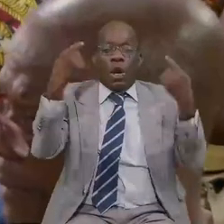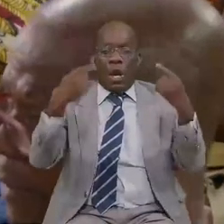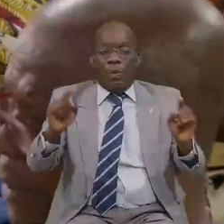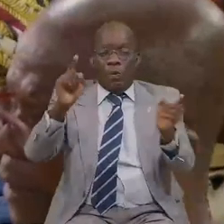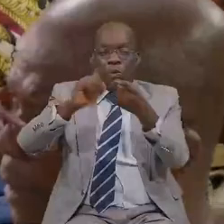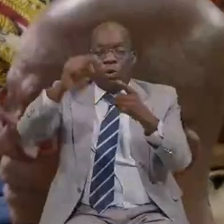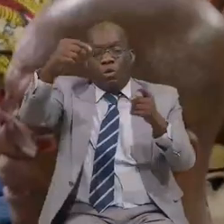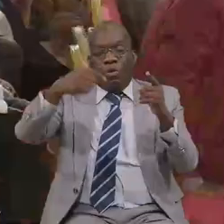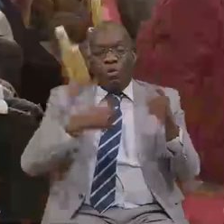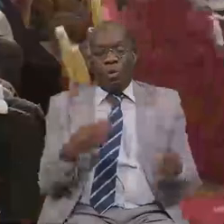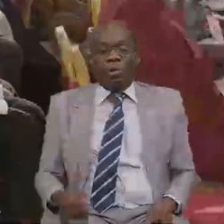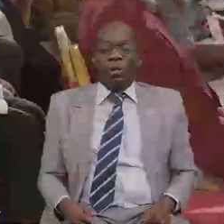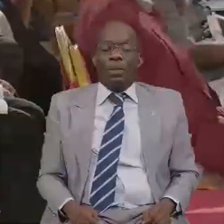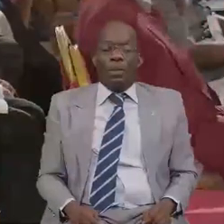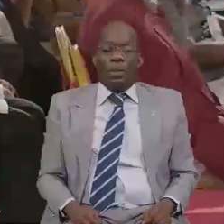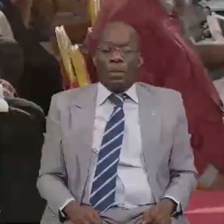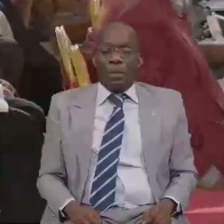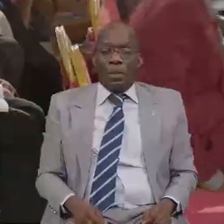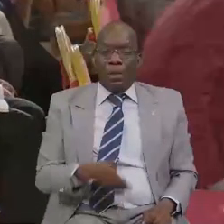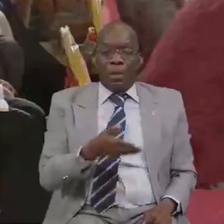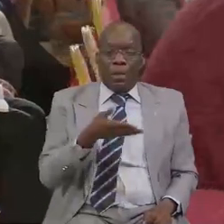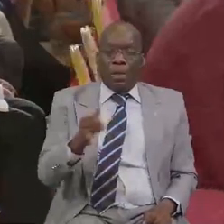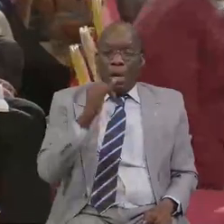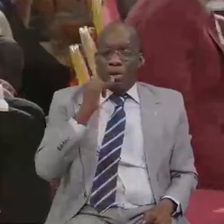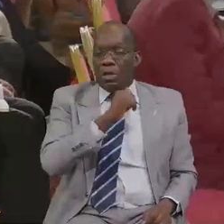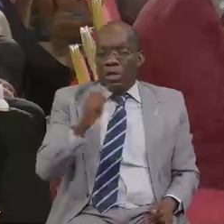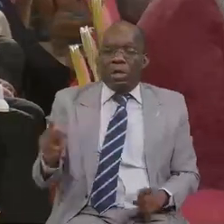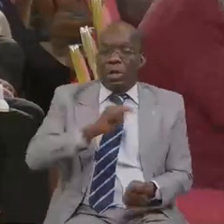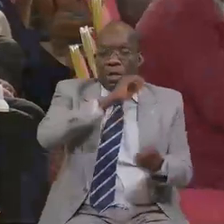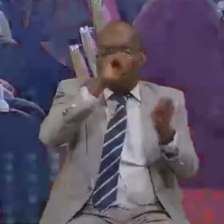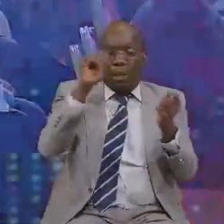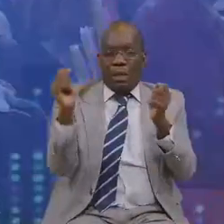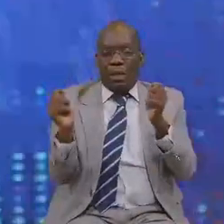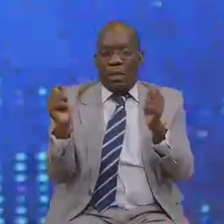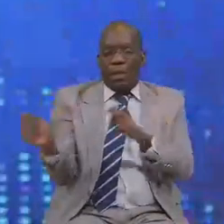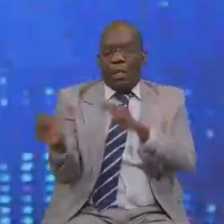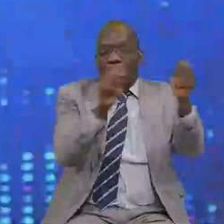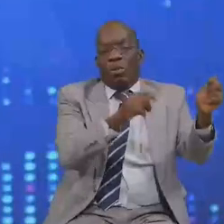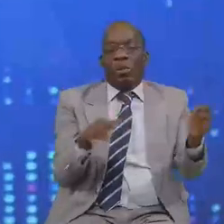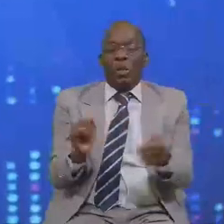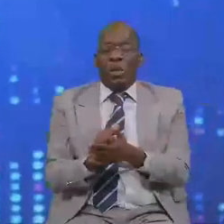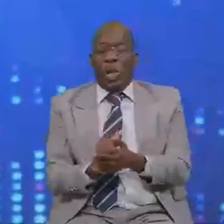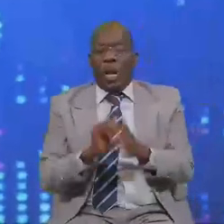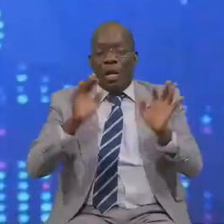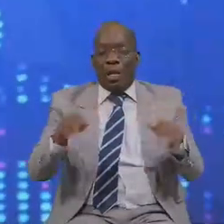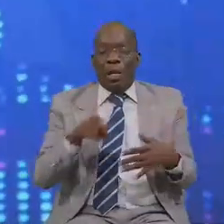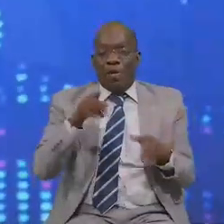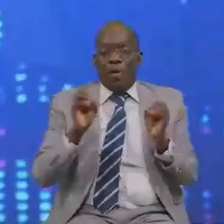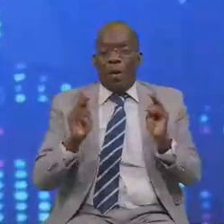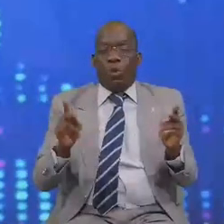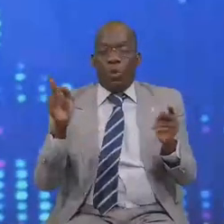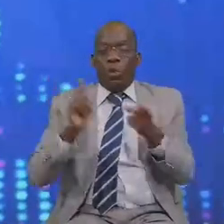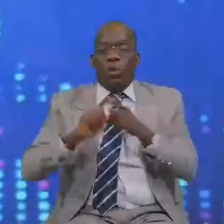m'arriver. Il y a un transport qui te donne l'opportunité